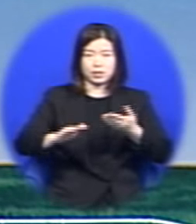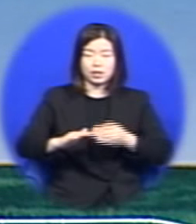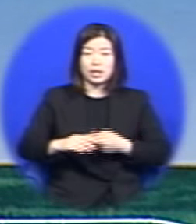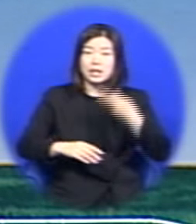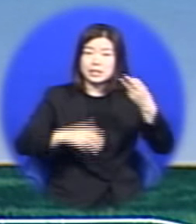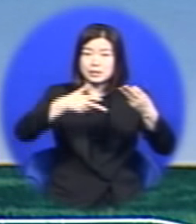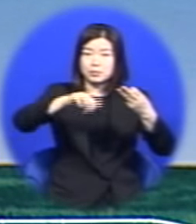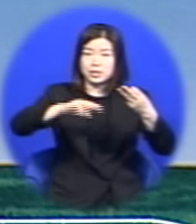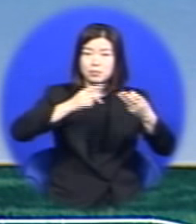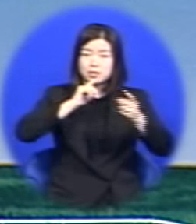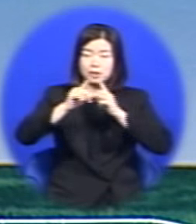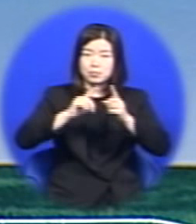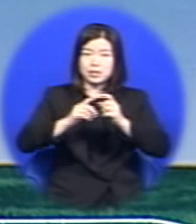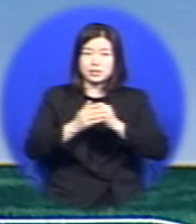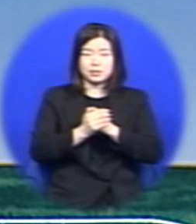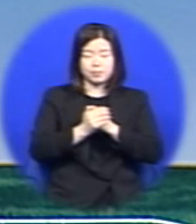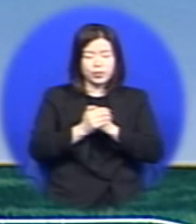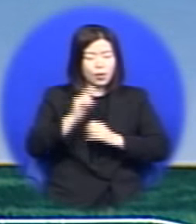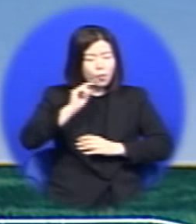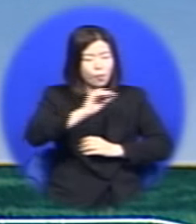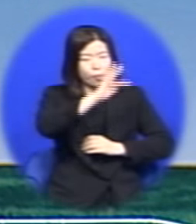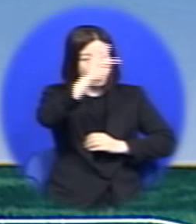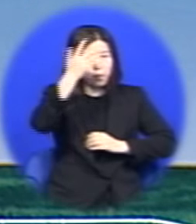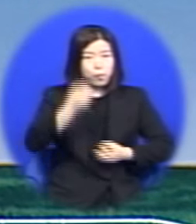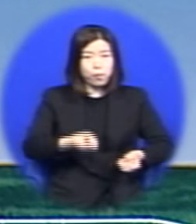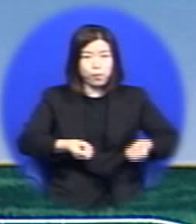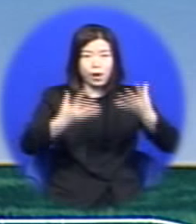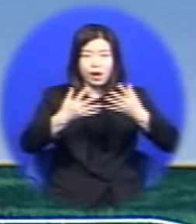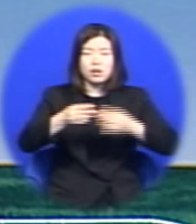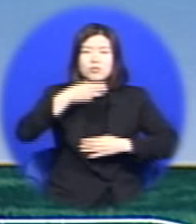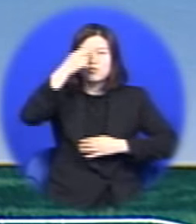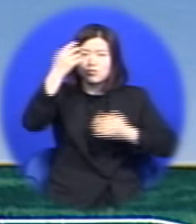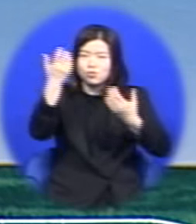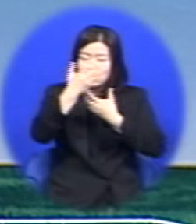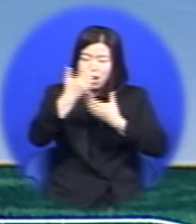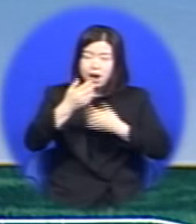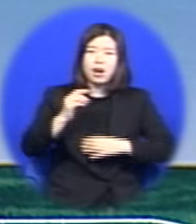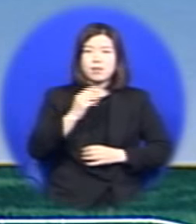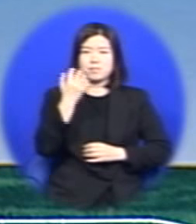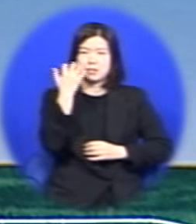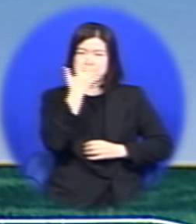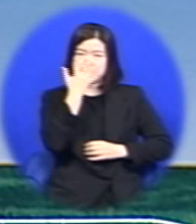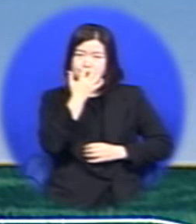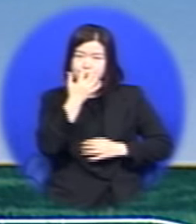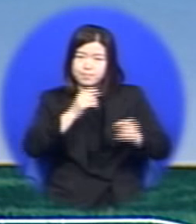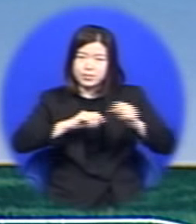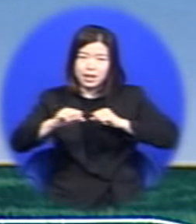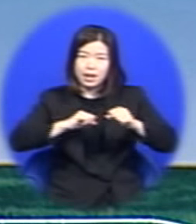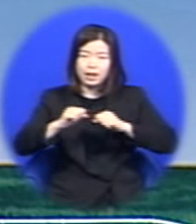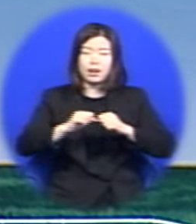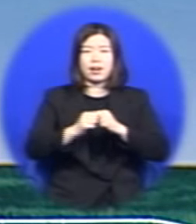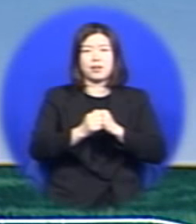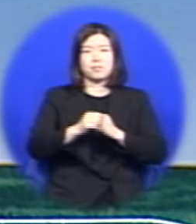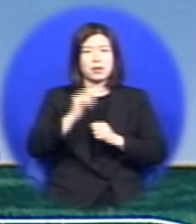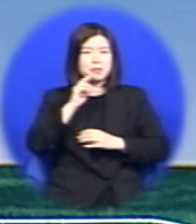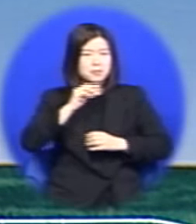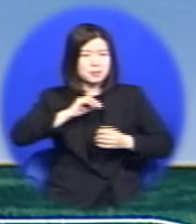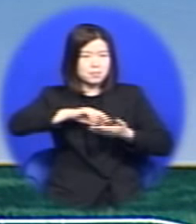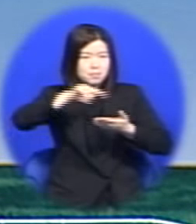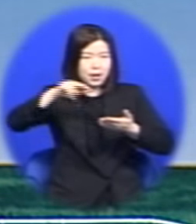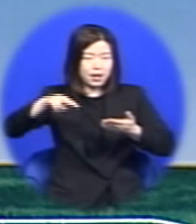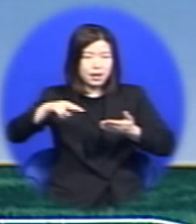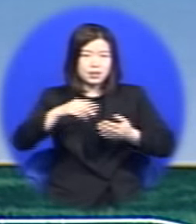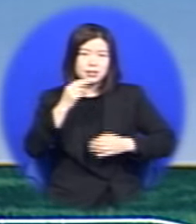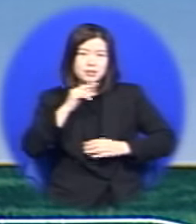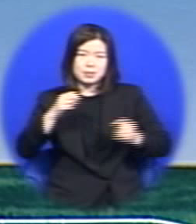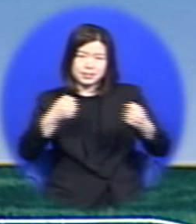13절 말씀에 호사한 연애와 술취함과 음행과 방탕과 싸움과 시기에 빠지지 맙시다 하고